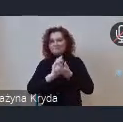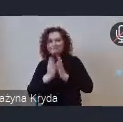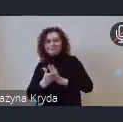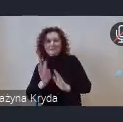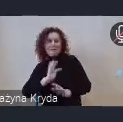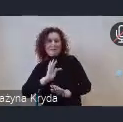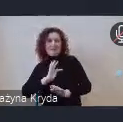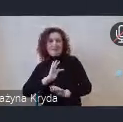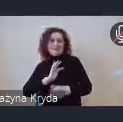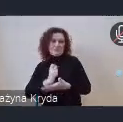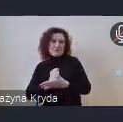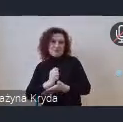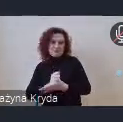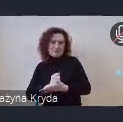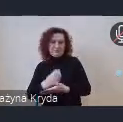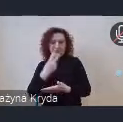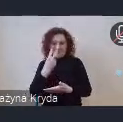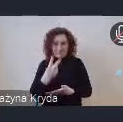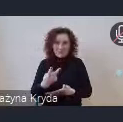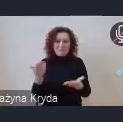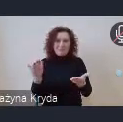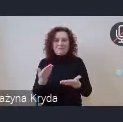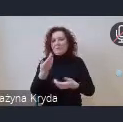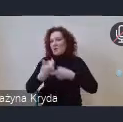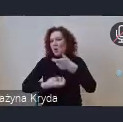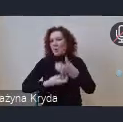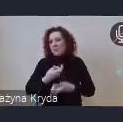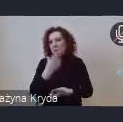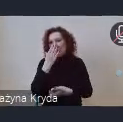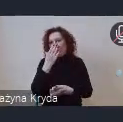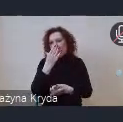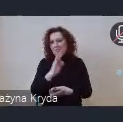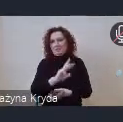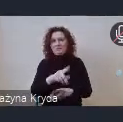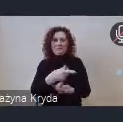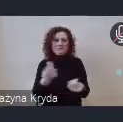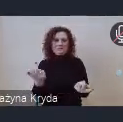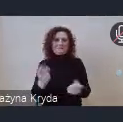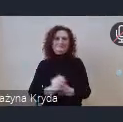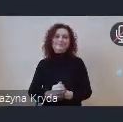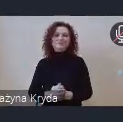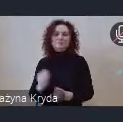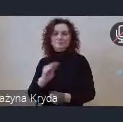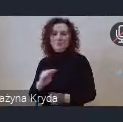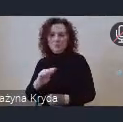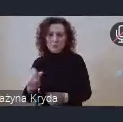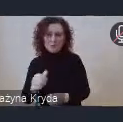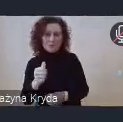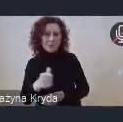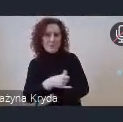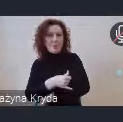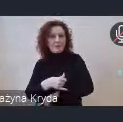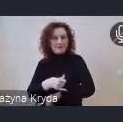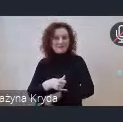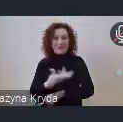spojrzeć na to gdzie jesteście Co robicie jak to u was wygląda i ten raz jeszcze podkreślam Proszę się tutaj Nie załamywać